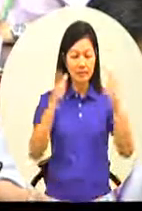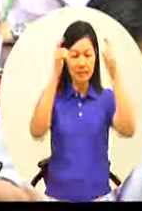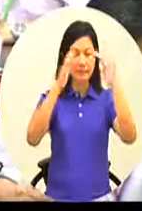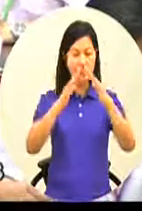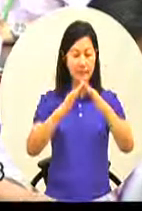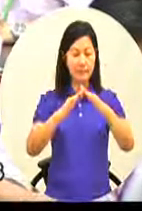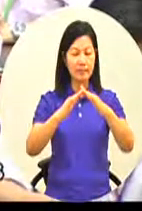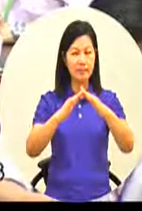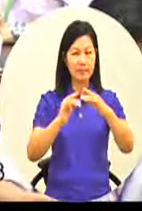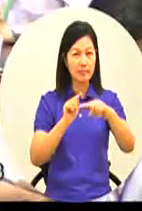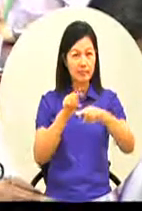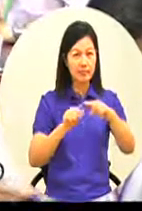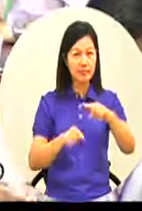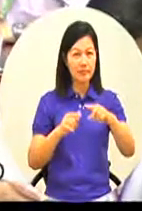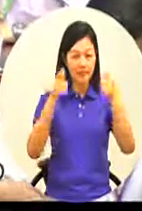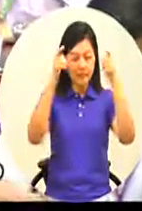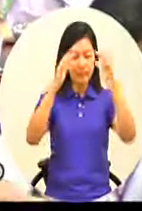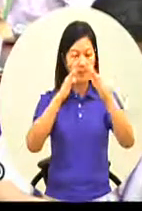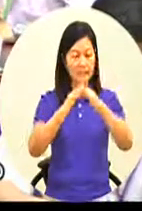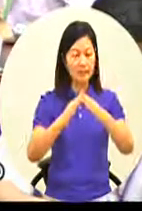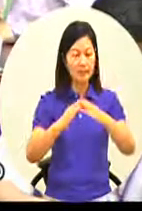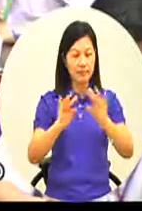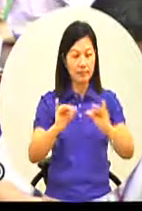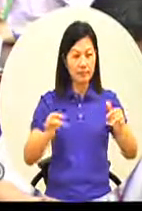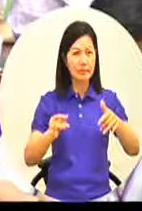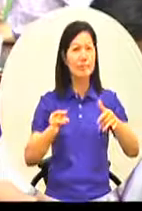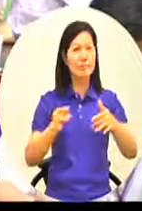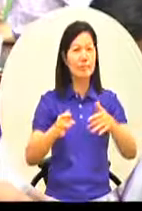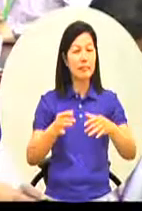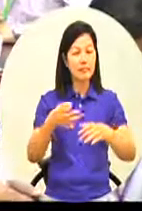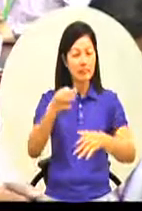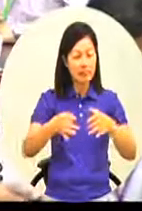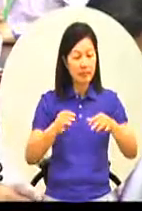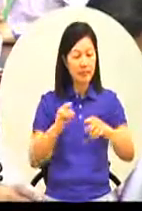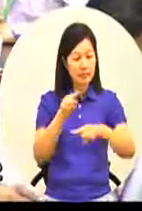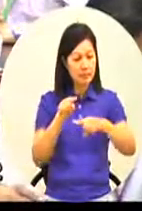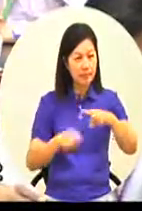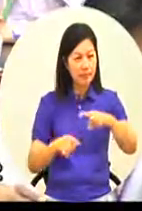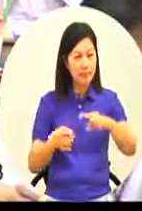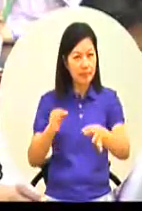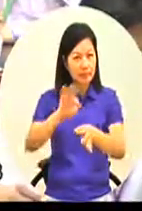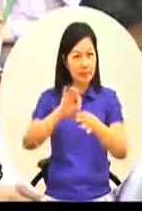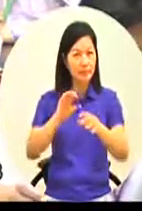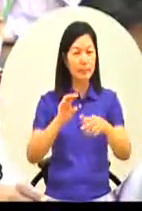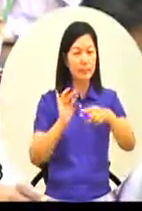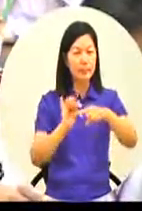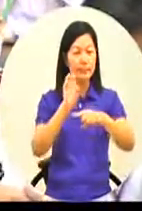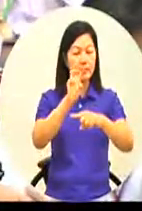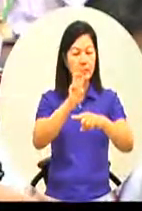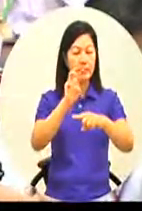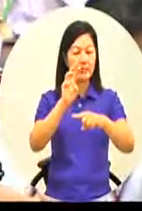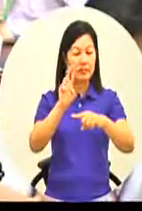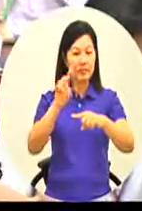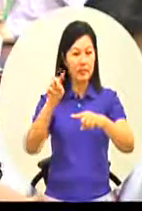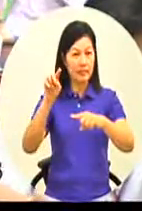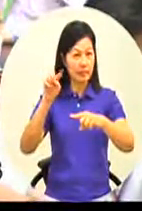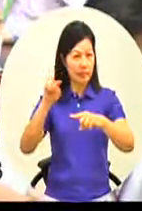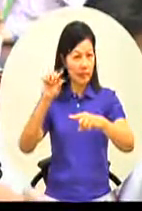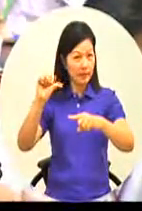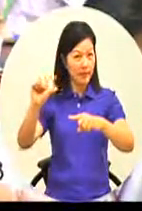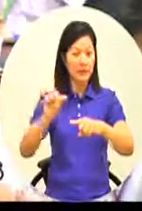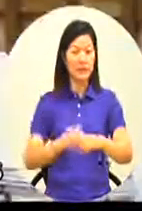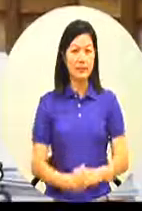平均 是平均高雄市的地价调整偌济？ 平均是32.5。 32.5。 平均嘿。